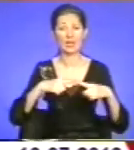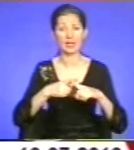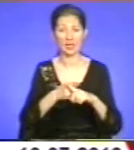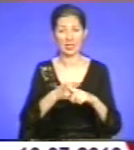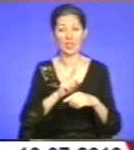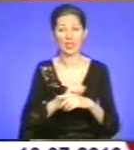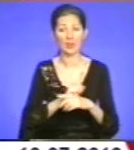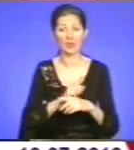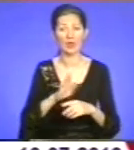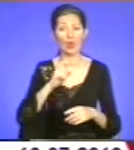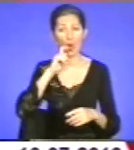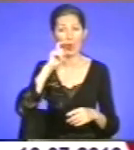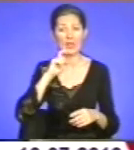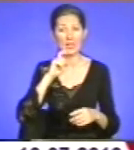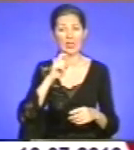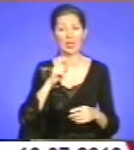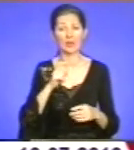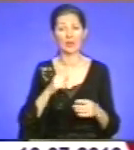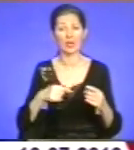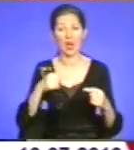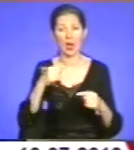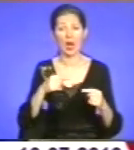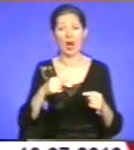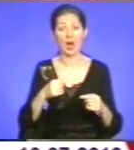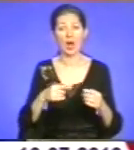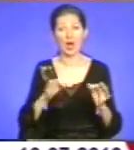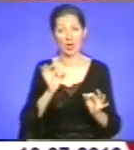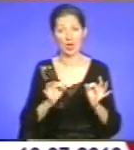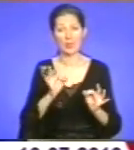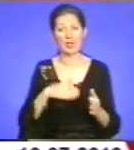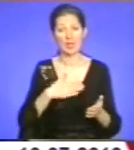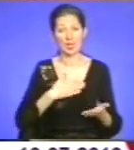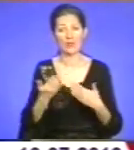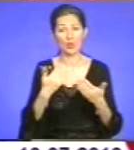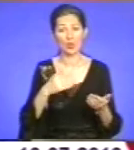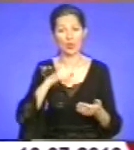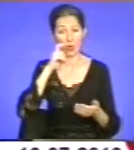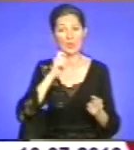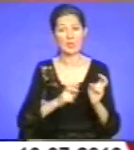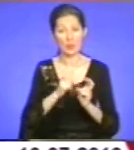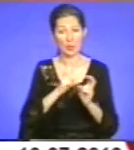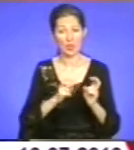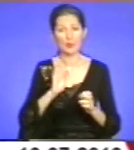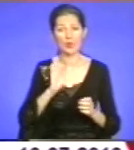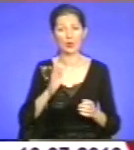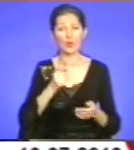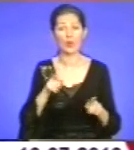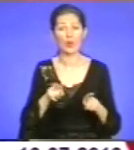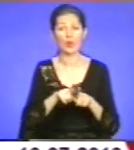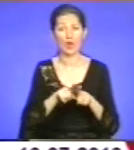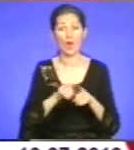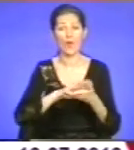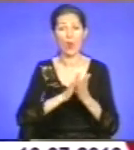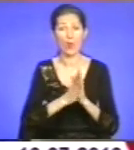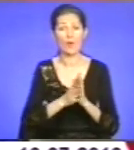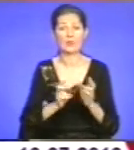в Україні гармонізує наші відносини. Українські підприємства будуть в однакових умовах із підприємствами